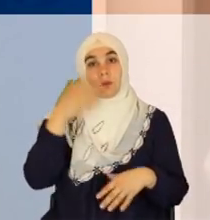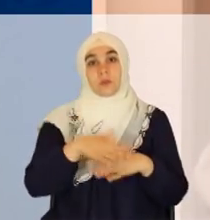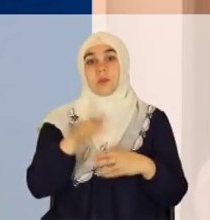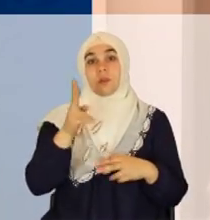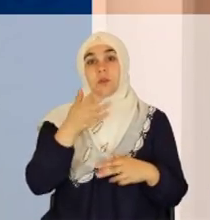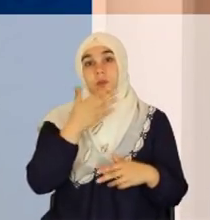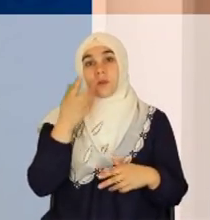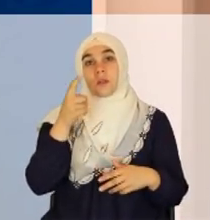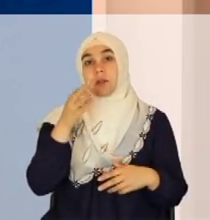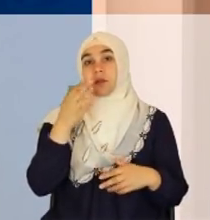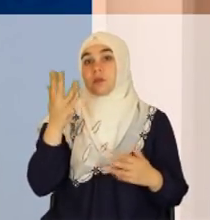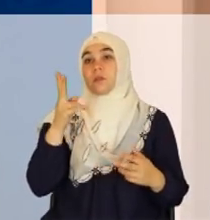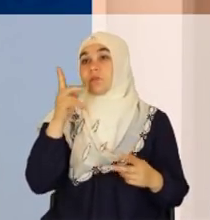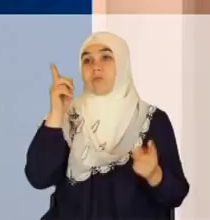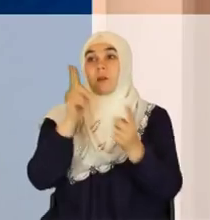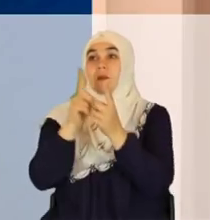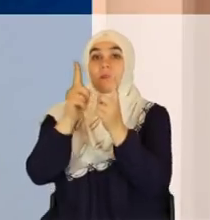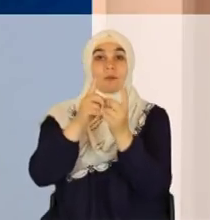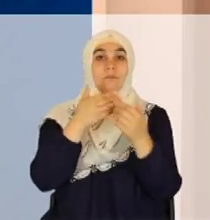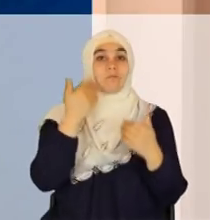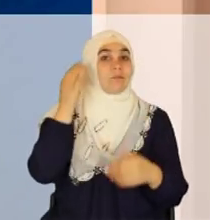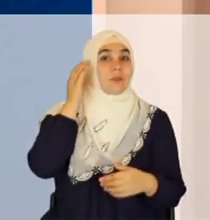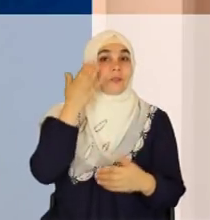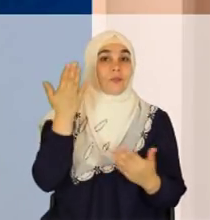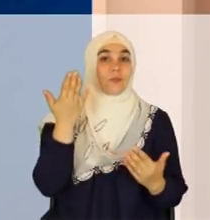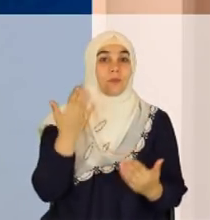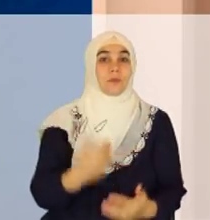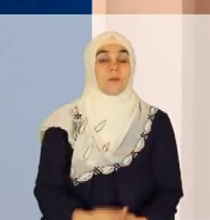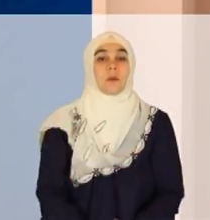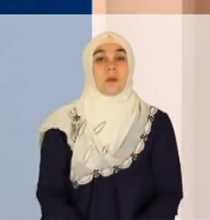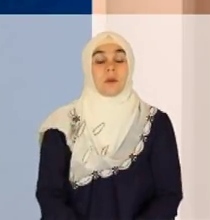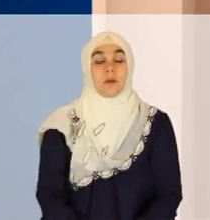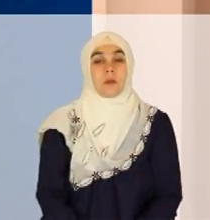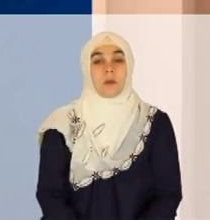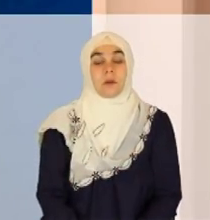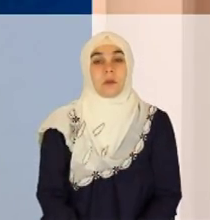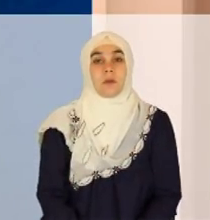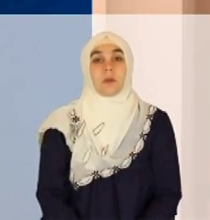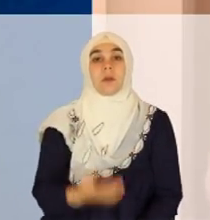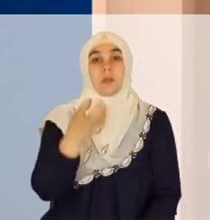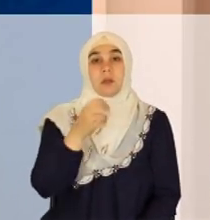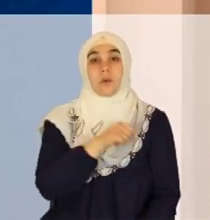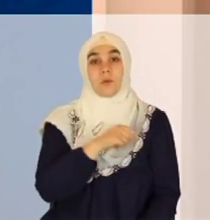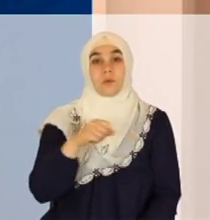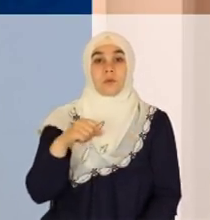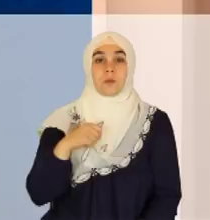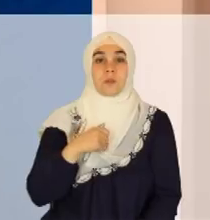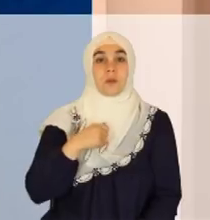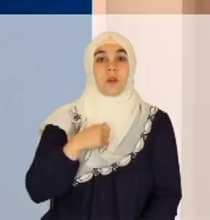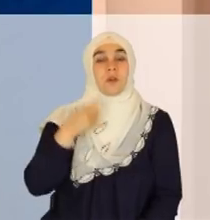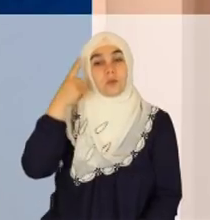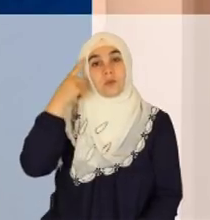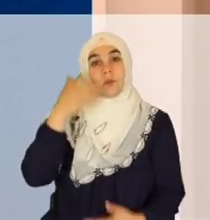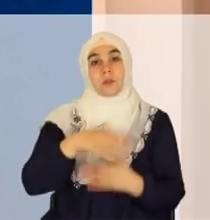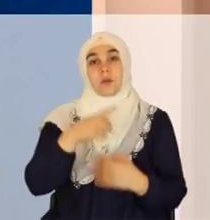hech bir yerda Xizr alayhissalomni ko'rgan odamni yaqin orada xabari ham yo'q. Yana o'zimizcha bir tushunmoqchi